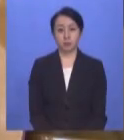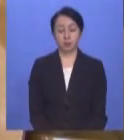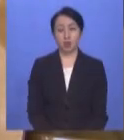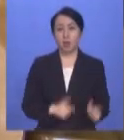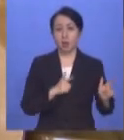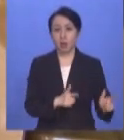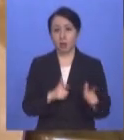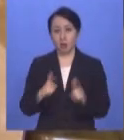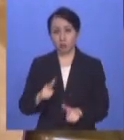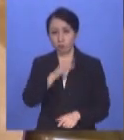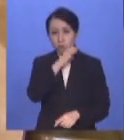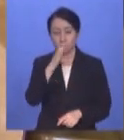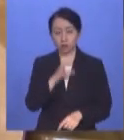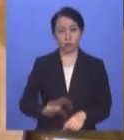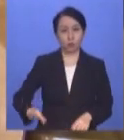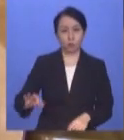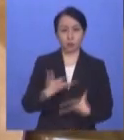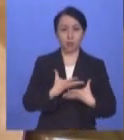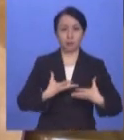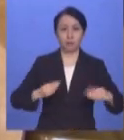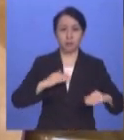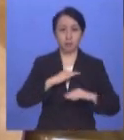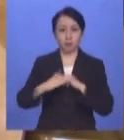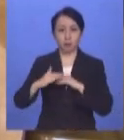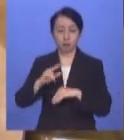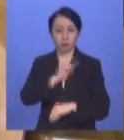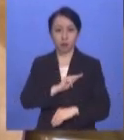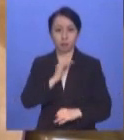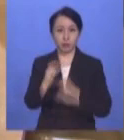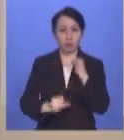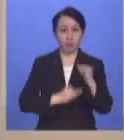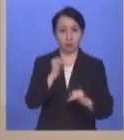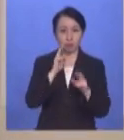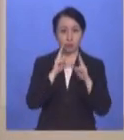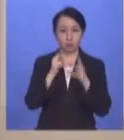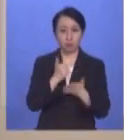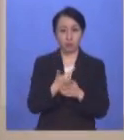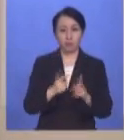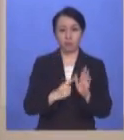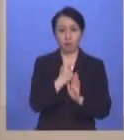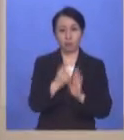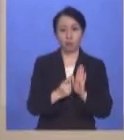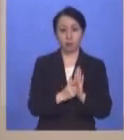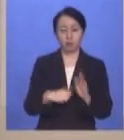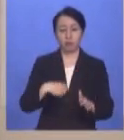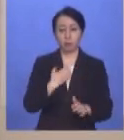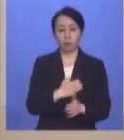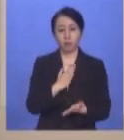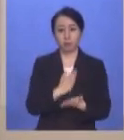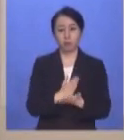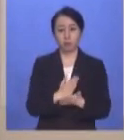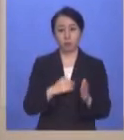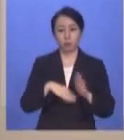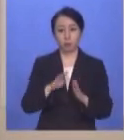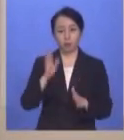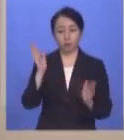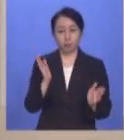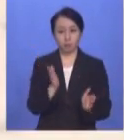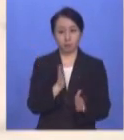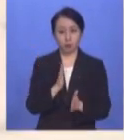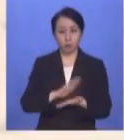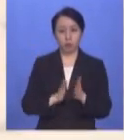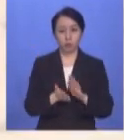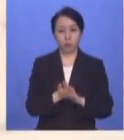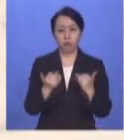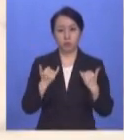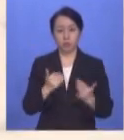Готовность Североказахстанской области к весенним полевым работам обсудили на заседании акимата. В этом вопросе большое значение имеют благоприятные погодные условия,